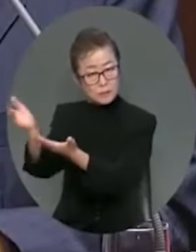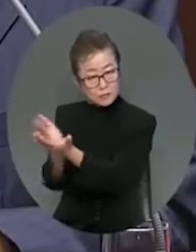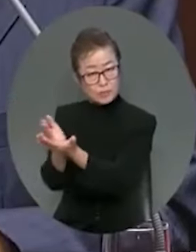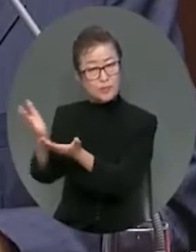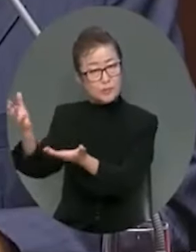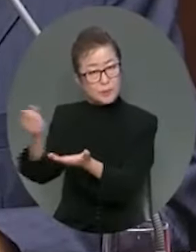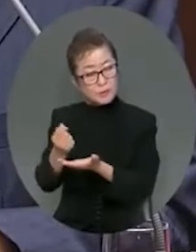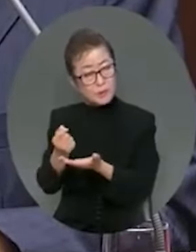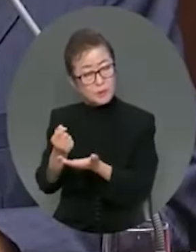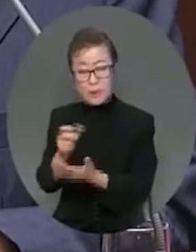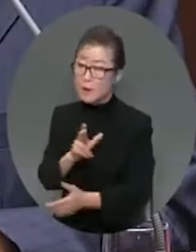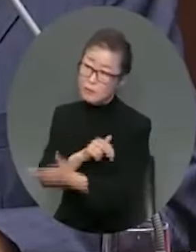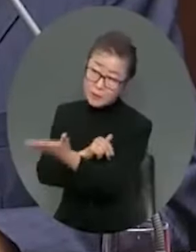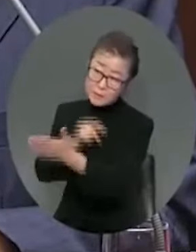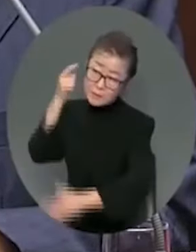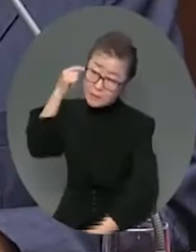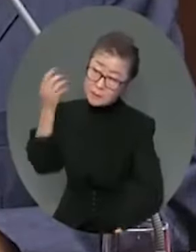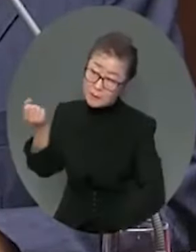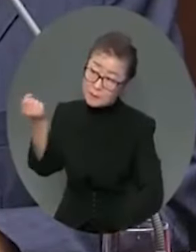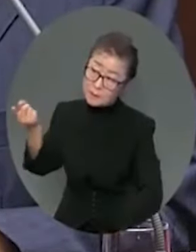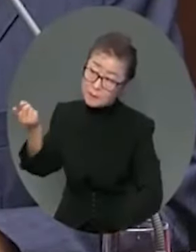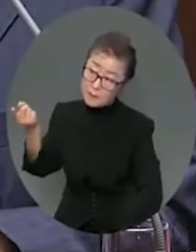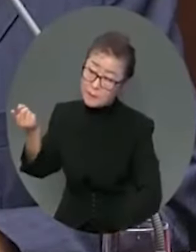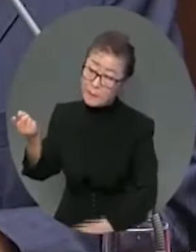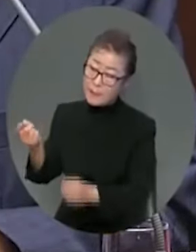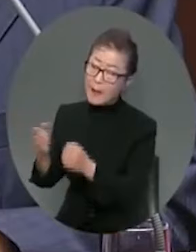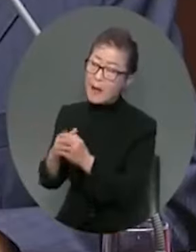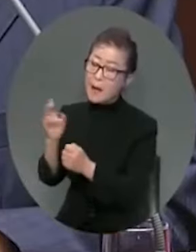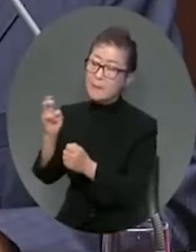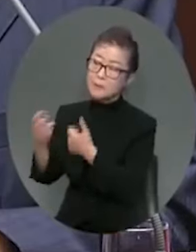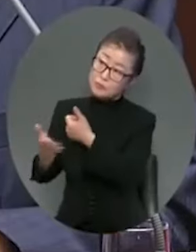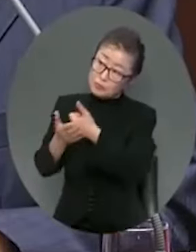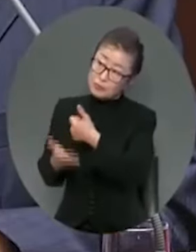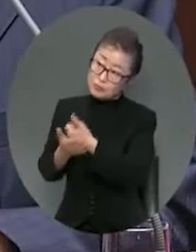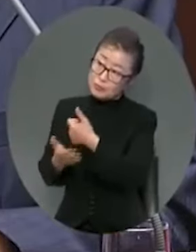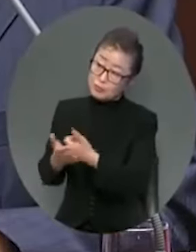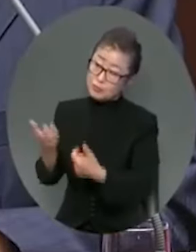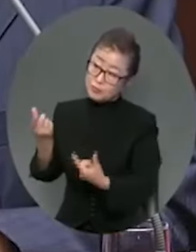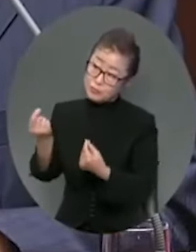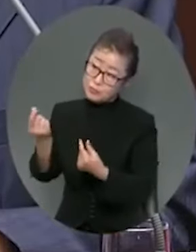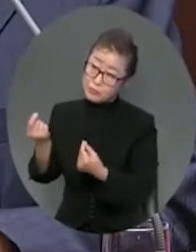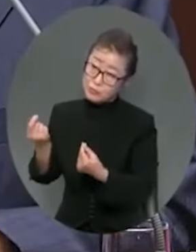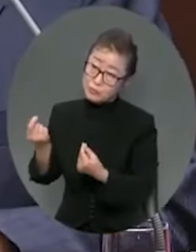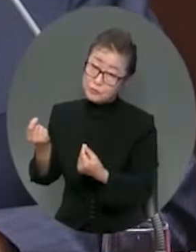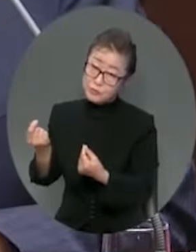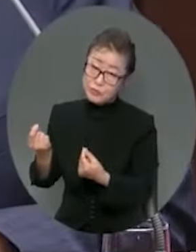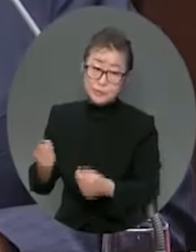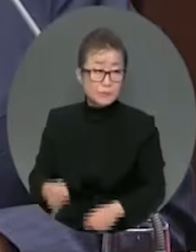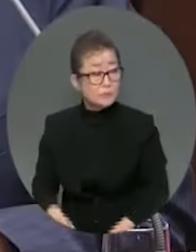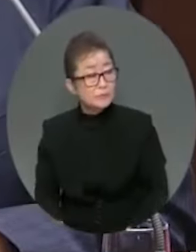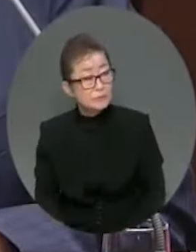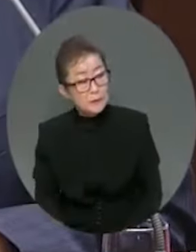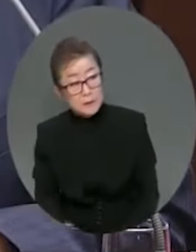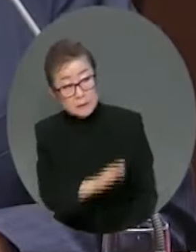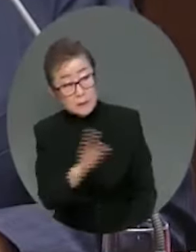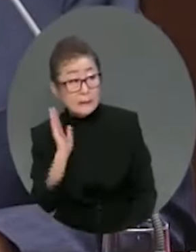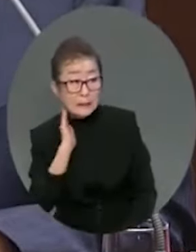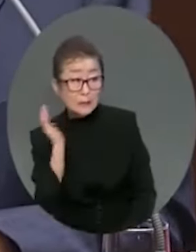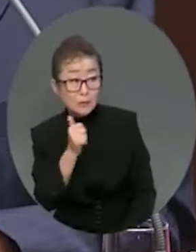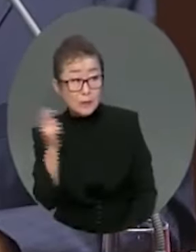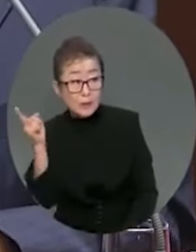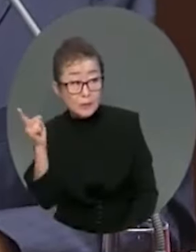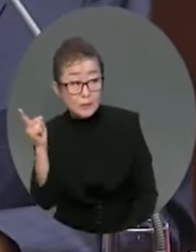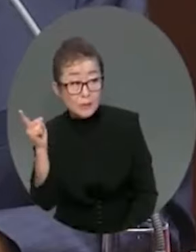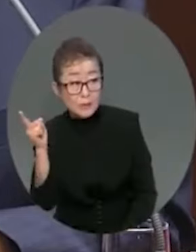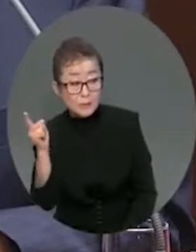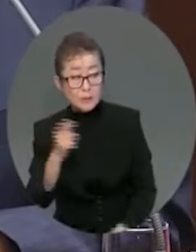생각합니다. 의원님께서도 아마 그런 정책을 좀 지지하시지 않을까 저는 그렇게 생각합니다. 대통령께서